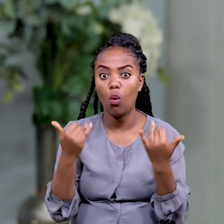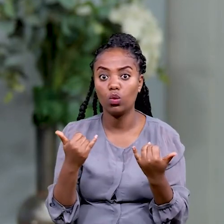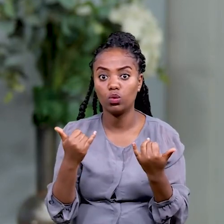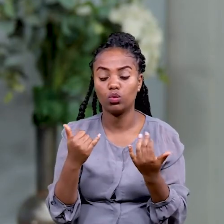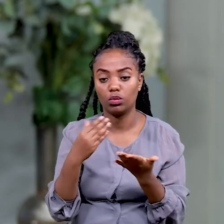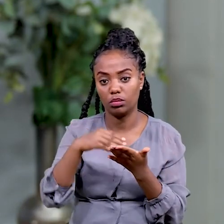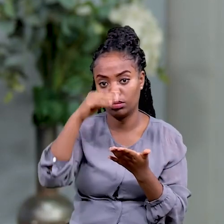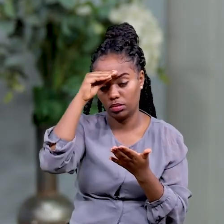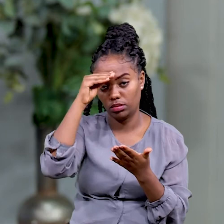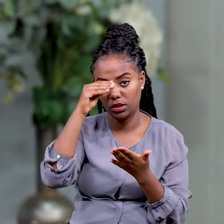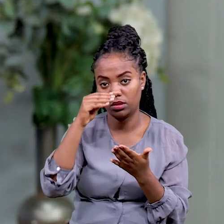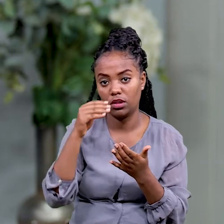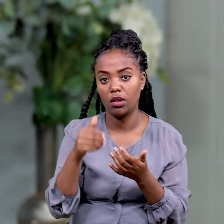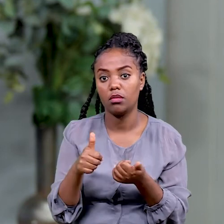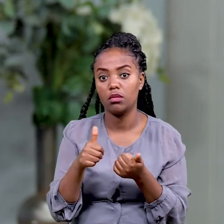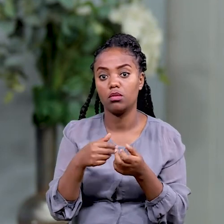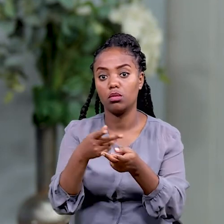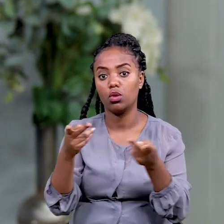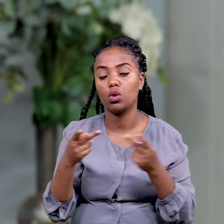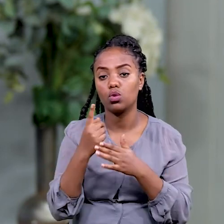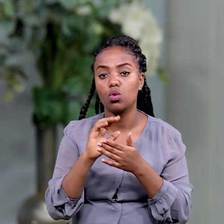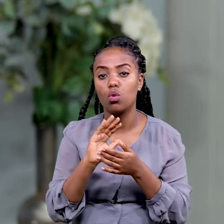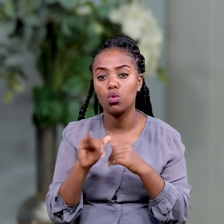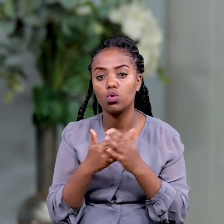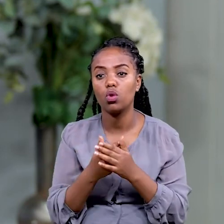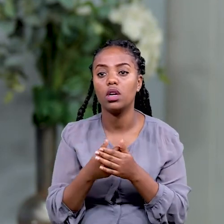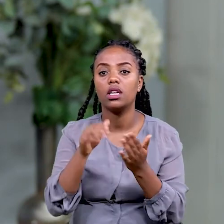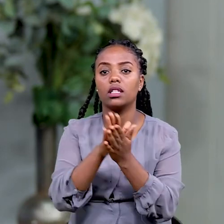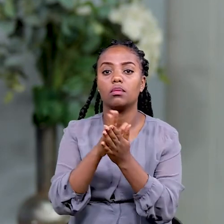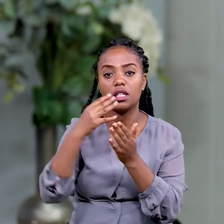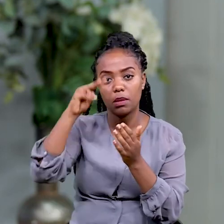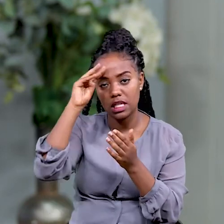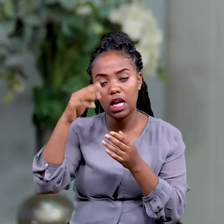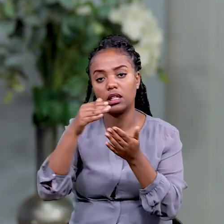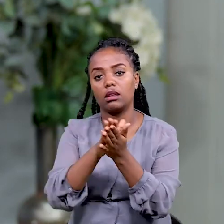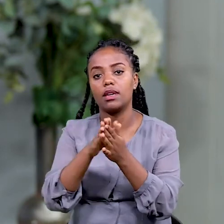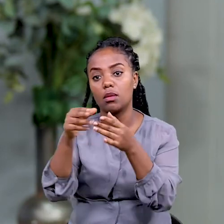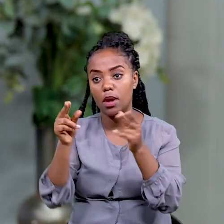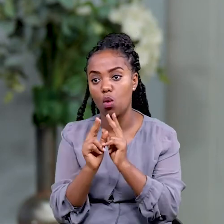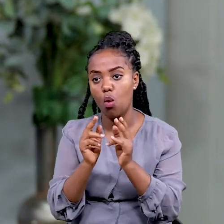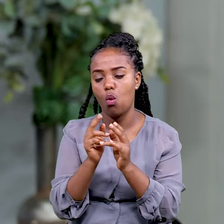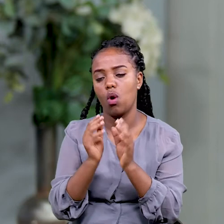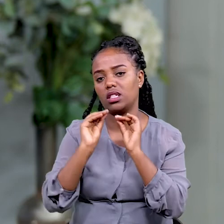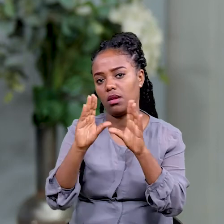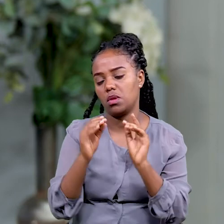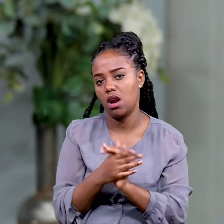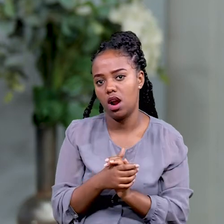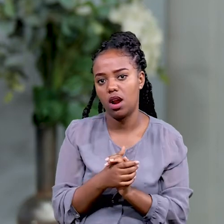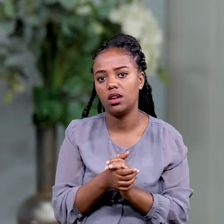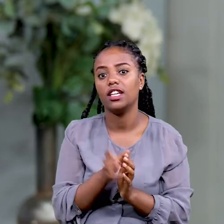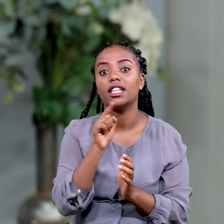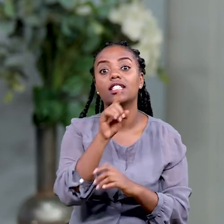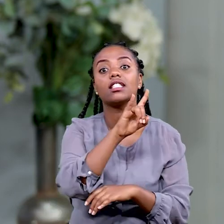አሁን ትምህርት በሚኖርባቸው ቦታዎች በሙሉ ትምህርት ሚኒስቴር ትምህርት ቢሮ መምህራን መድቦ ያስተምራል። እነዚህ